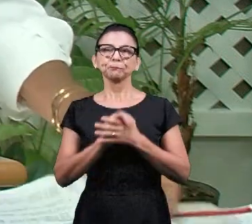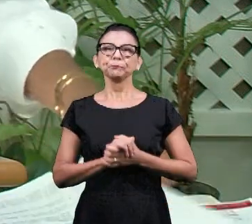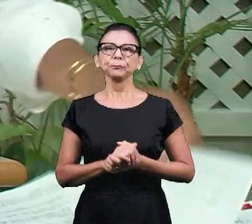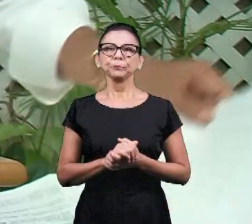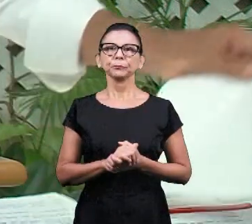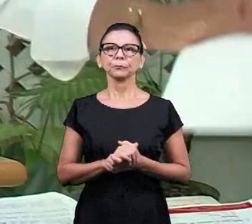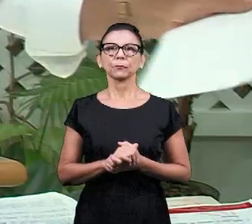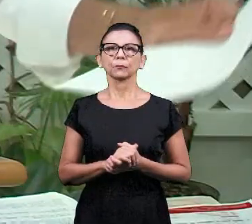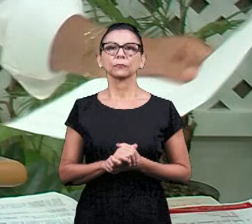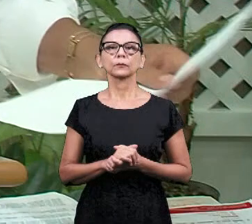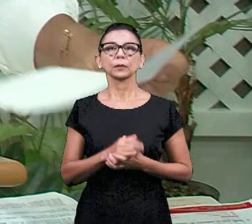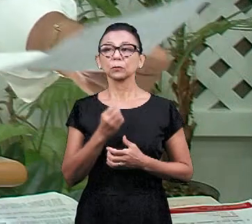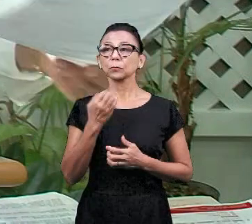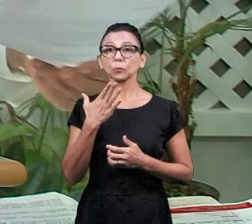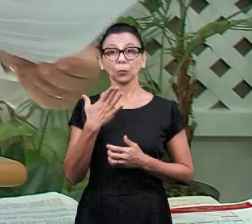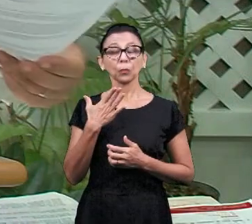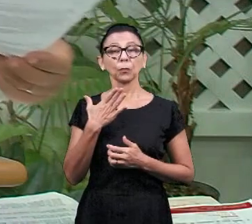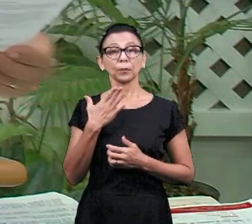avons ici une information